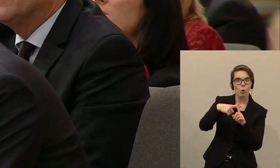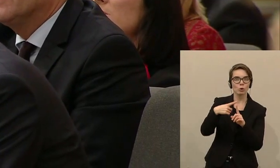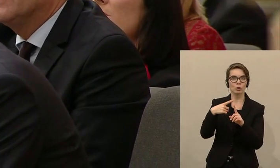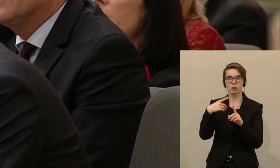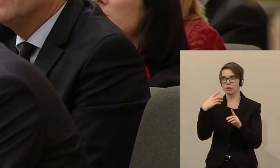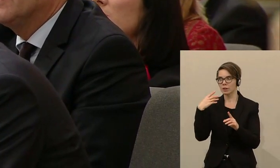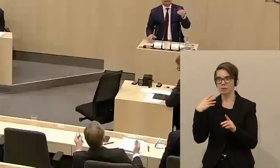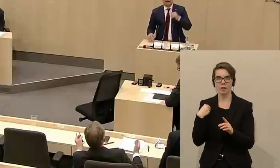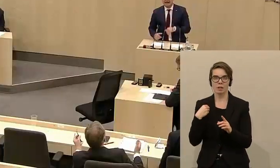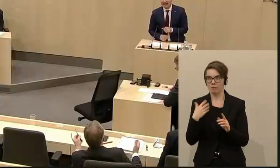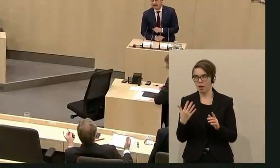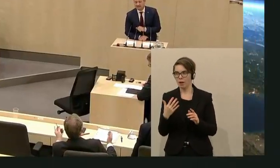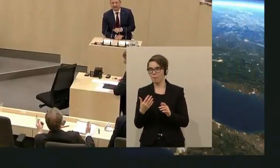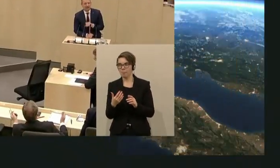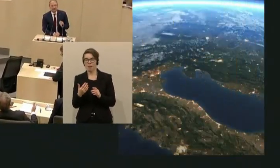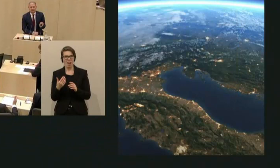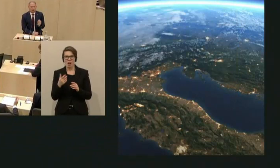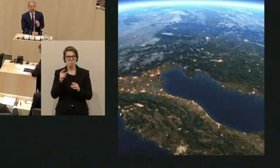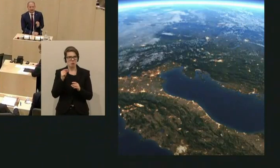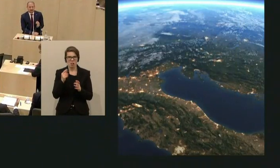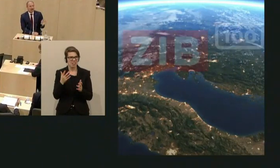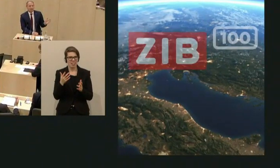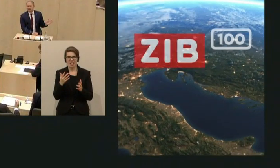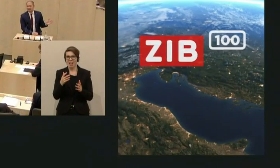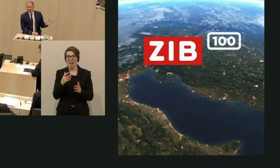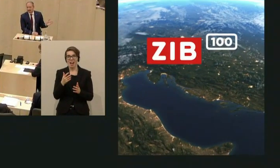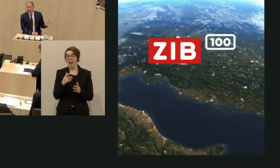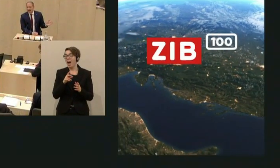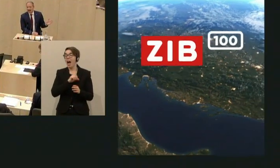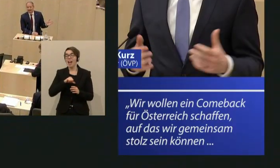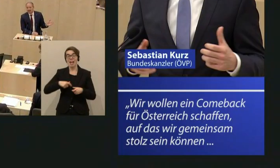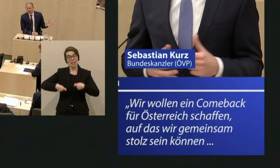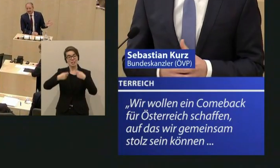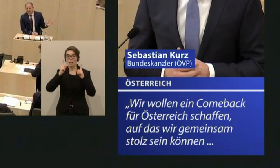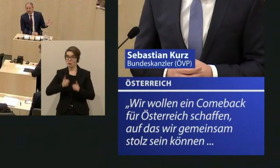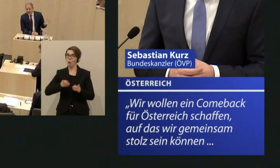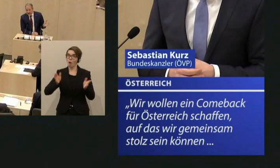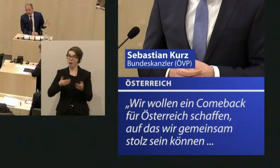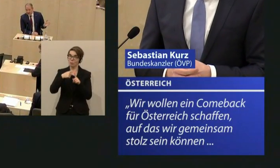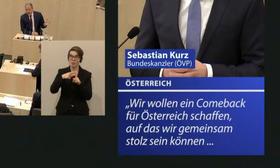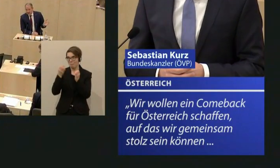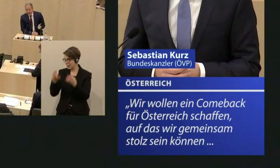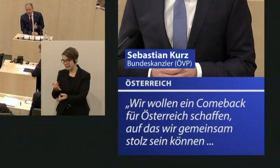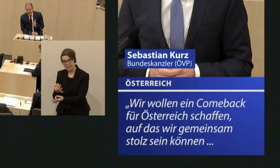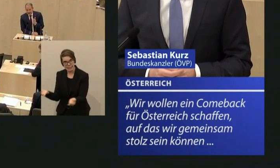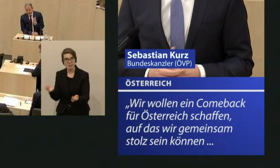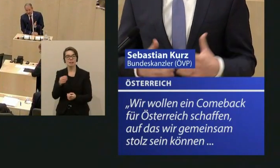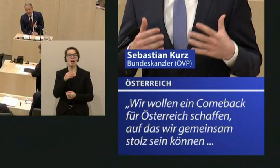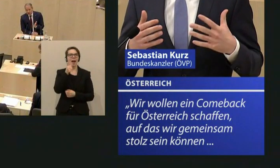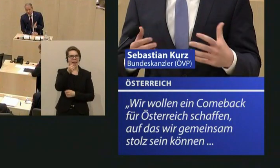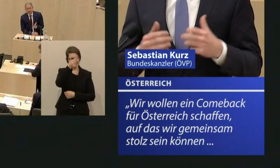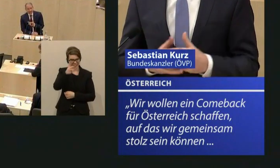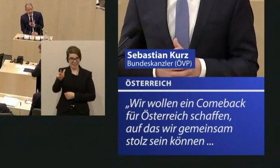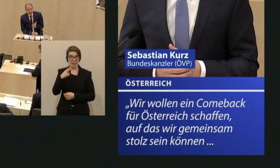Aber das, was versprochen worden ist, dass die Alleinerzieherinnen was davon kriegen, passiert nicht. Ein Drittel derer, die das